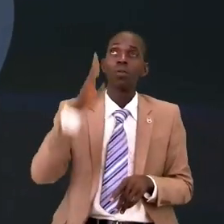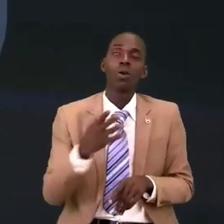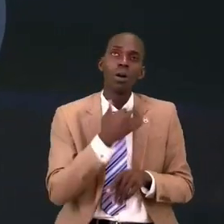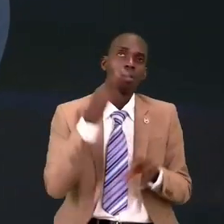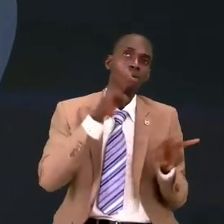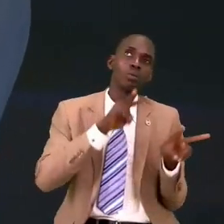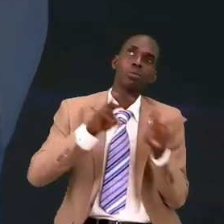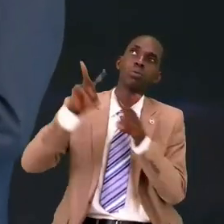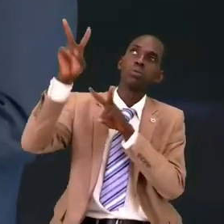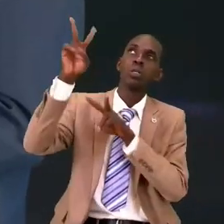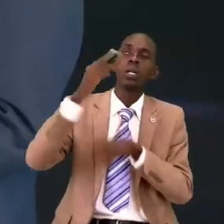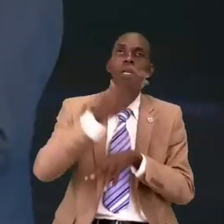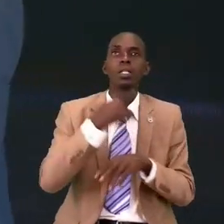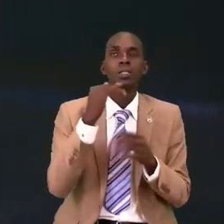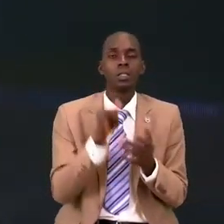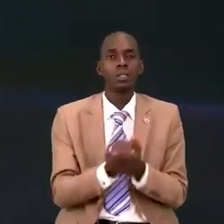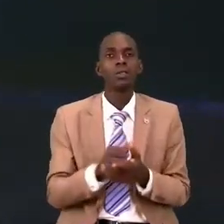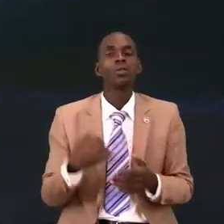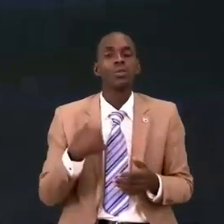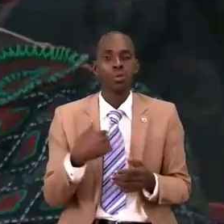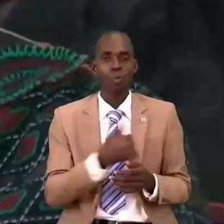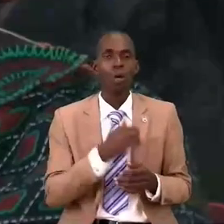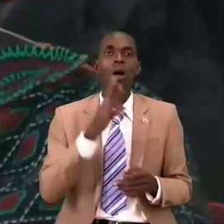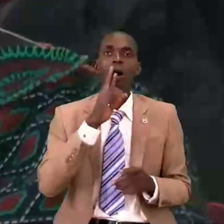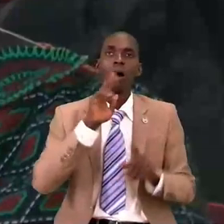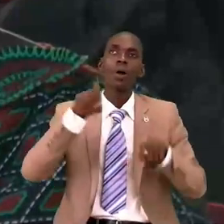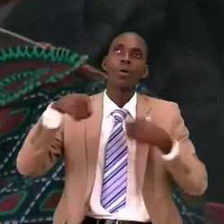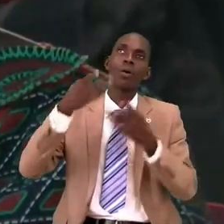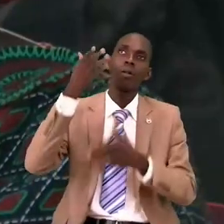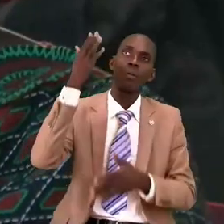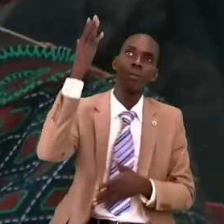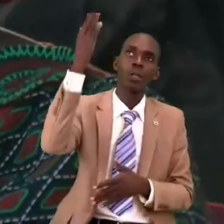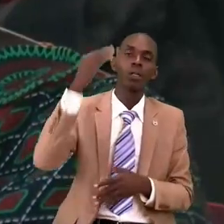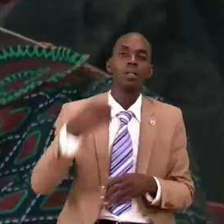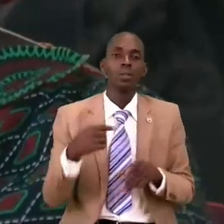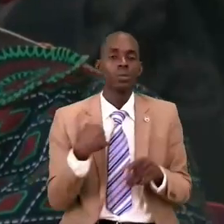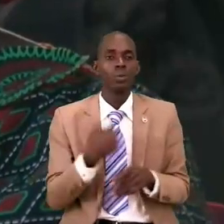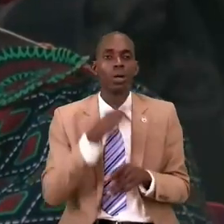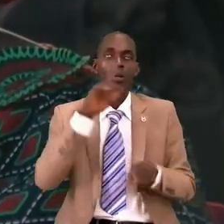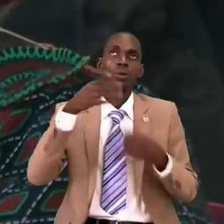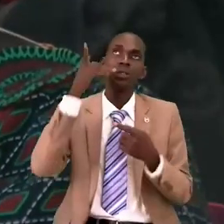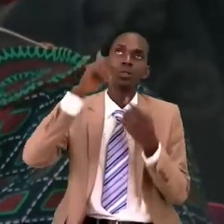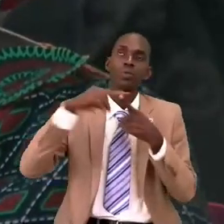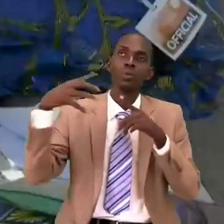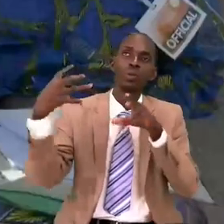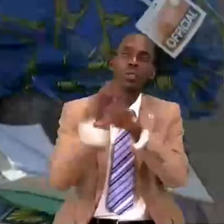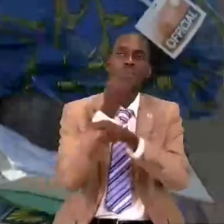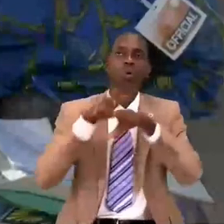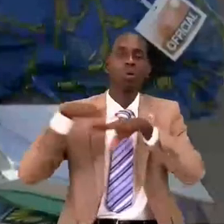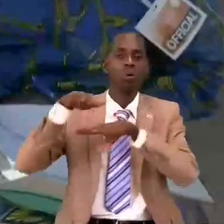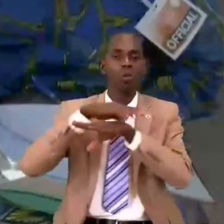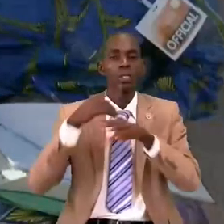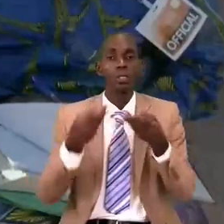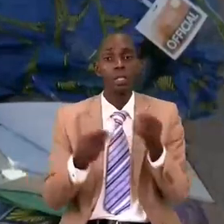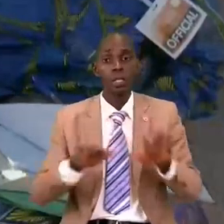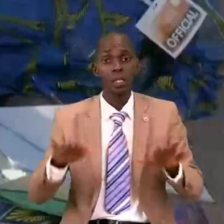et nous irons posséder le pays. Il faut du courage. Et c'est ce que le Seigneur fera dans